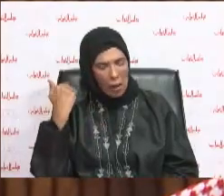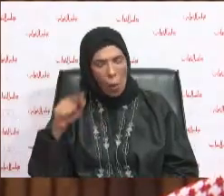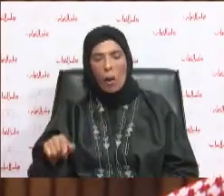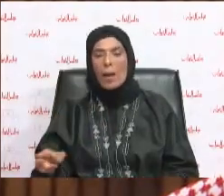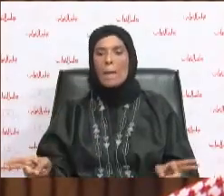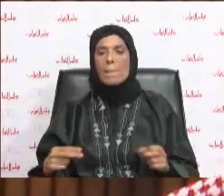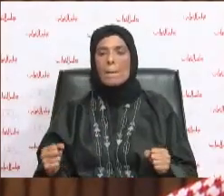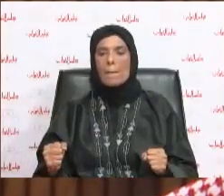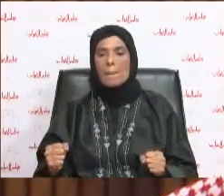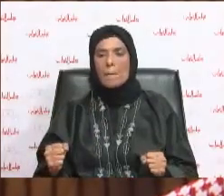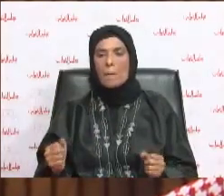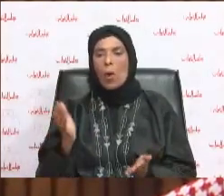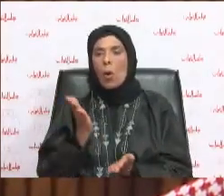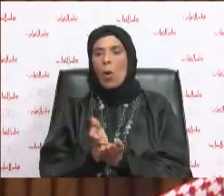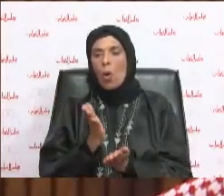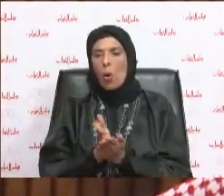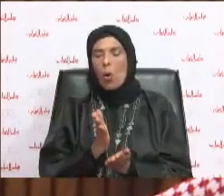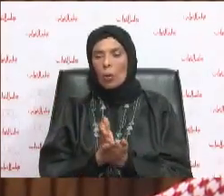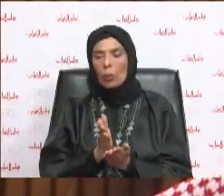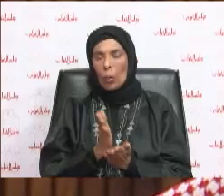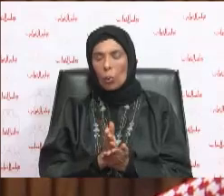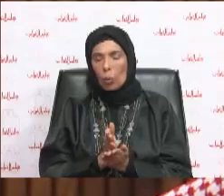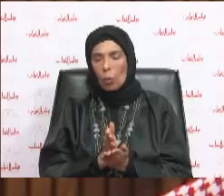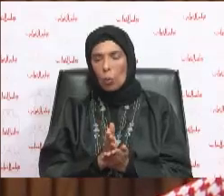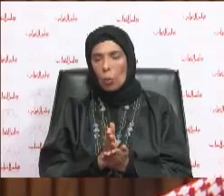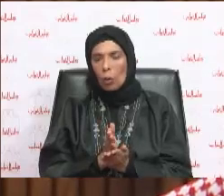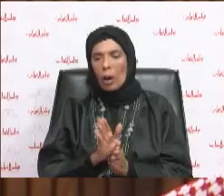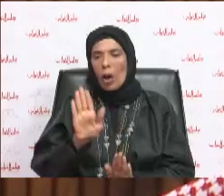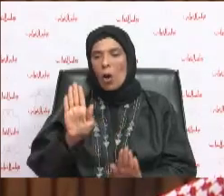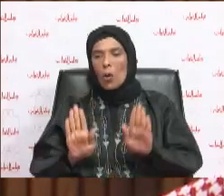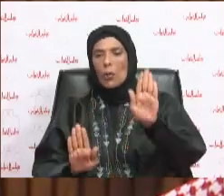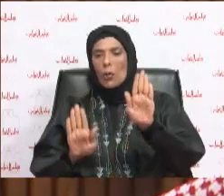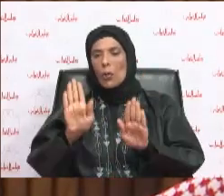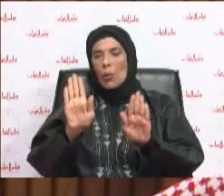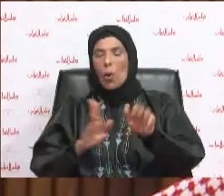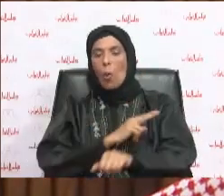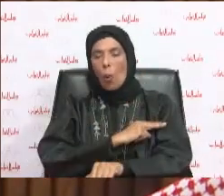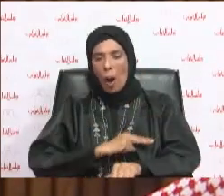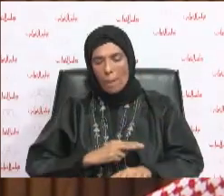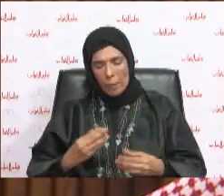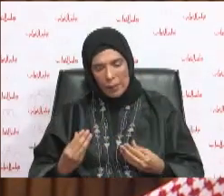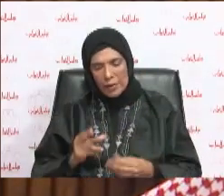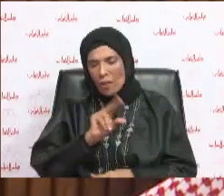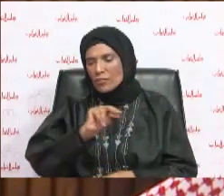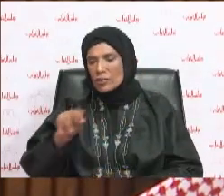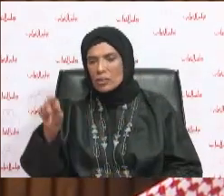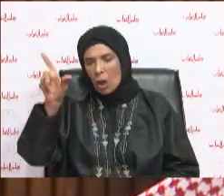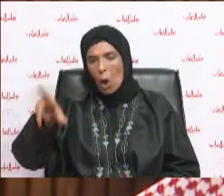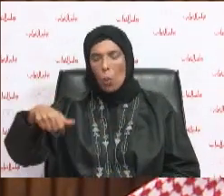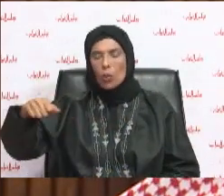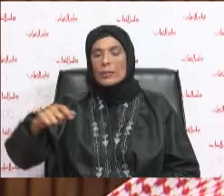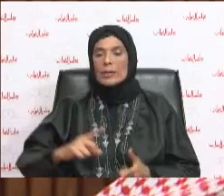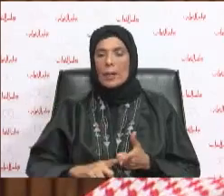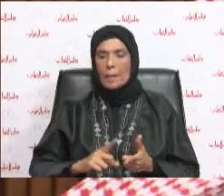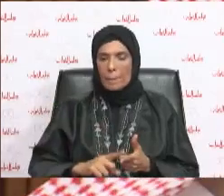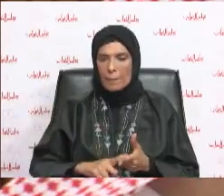حقوق نواب الشعب من حقهم مساواتهم بالوزراء والمسؤولين والوكلاء. كان اتفاقنا يا معالي الرئيس إذا